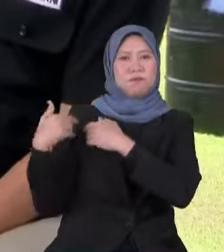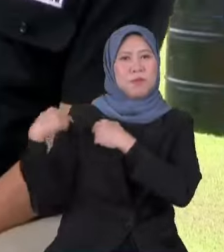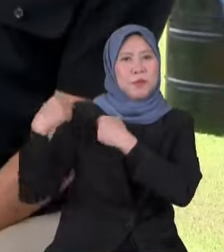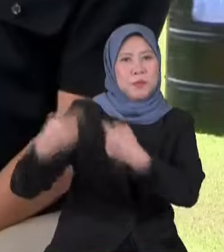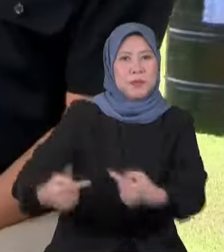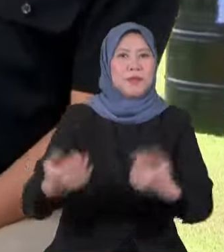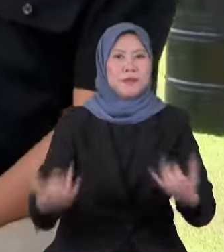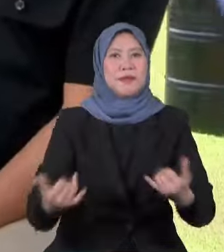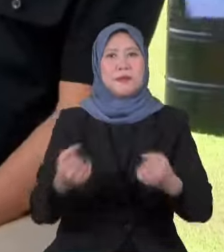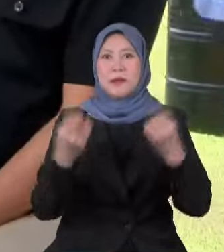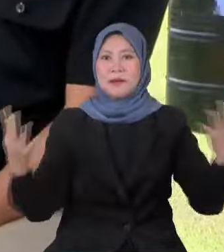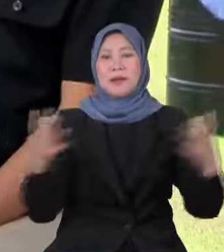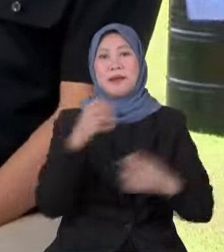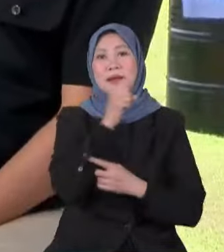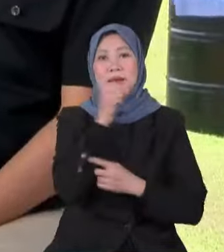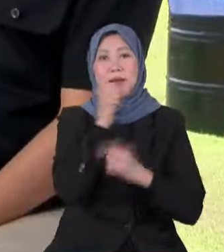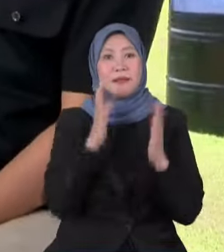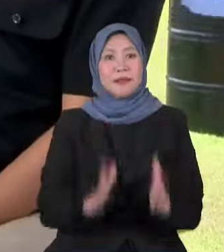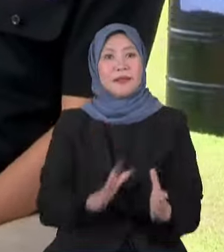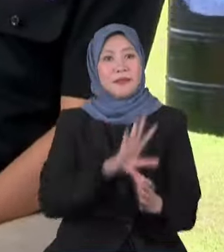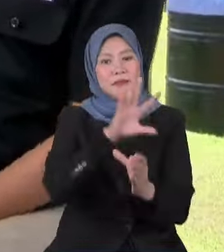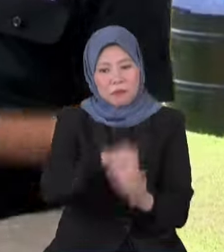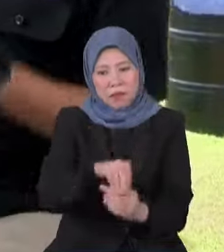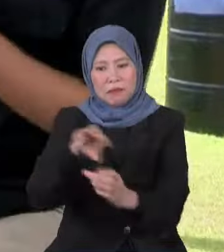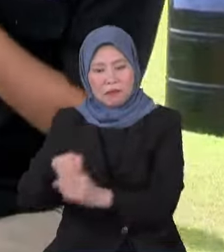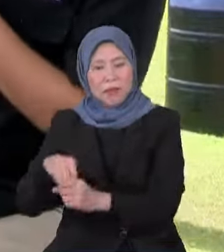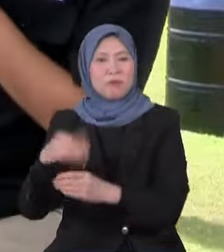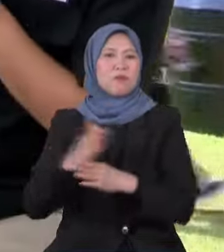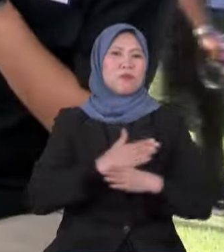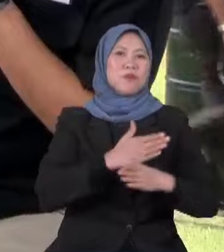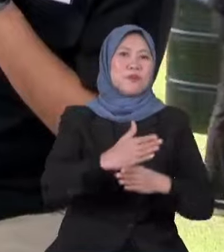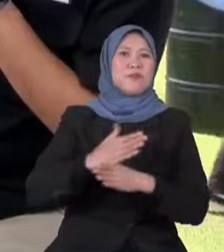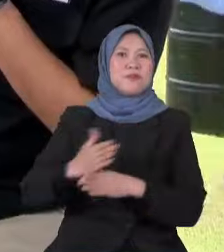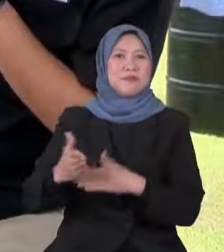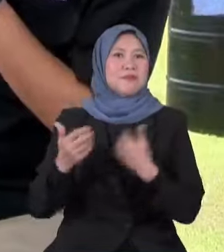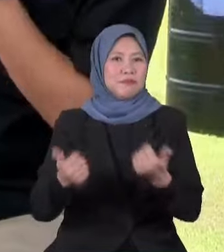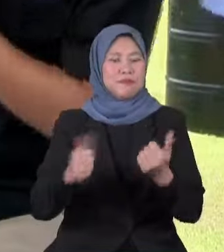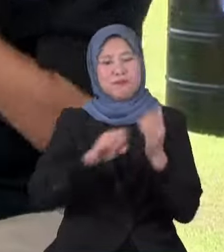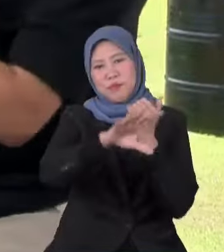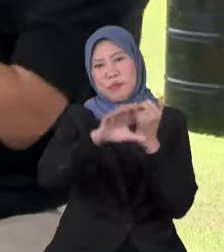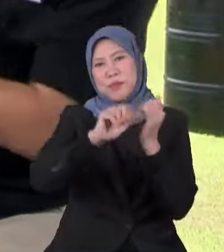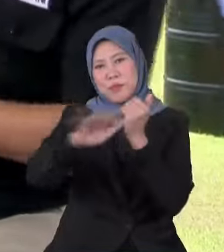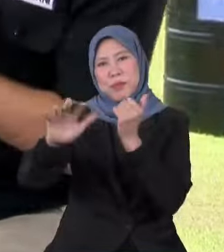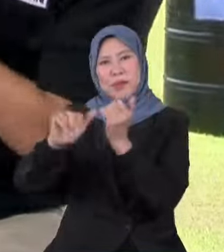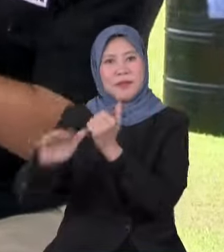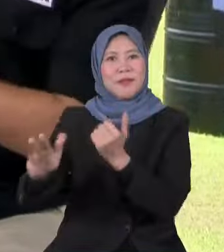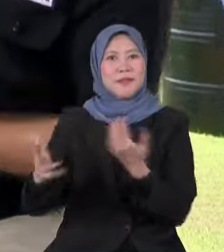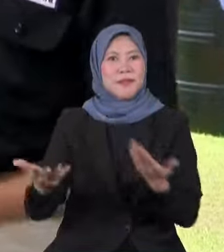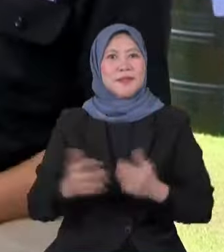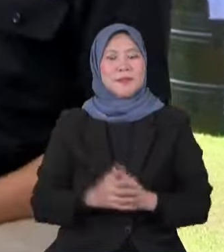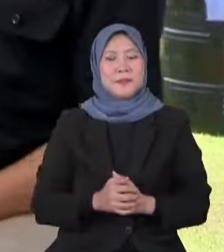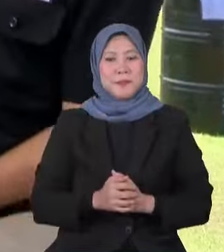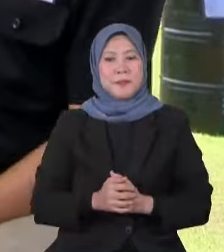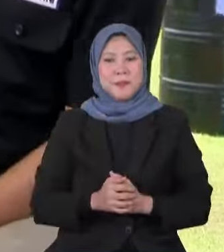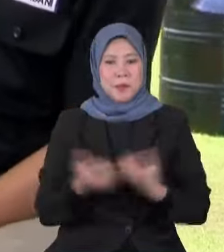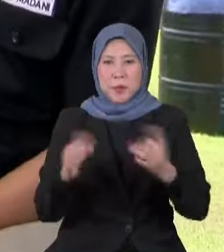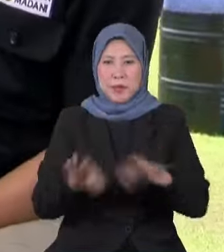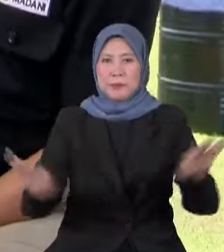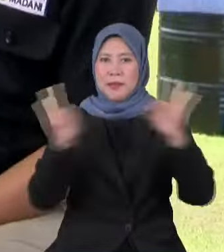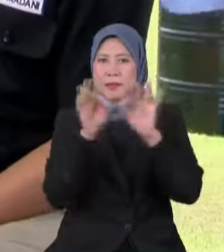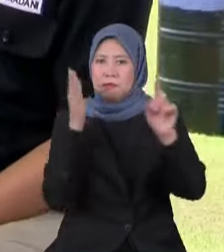Slow artis pun ramai terlibat untuk mempromosikan. Kita nak supaya kita stay connected dengan terutama sekali golongan